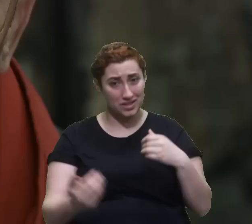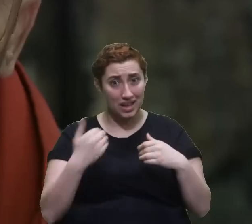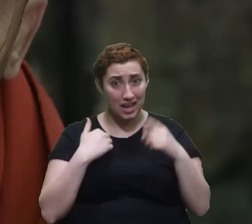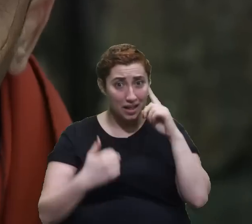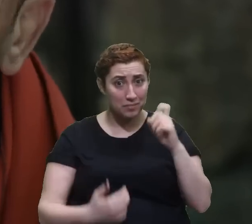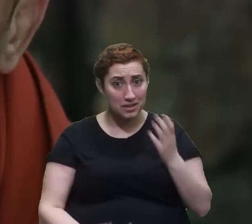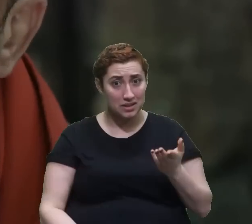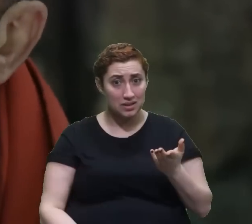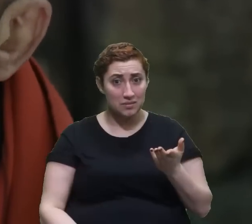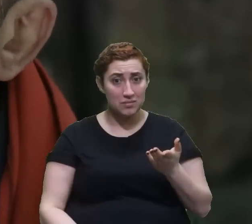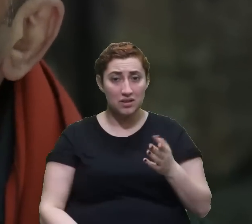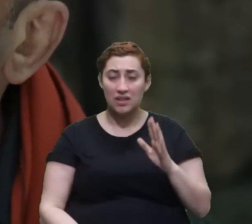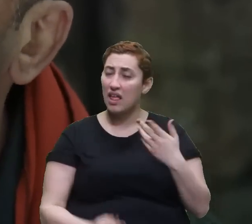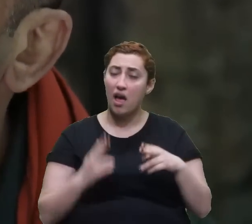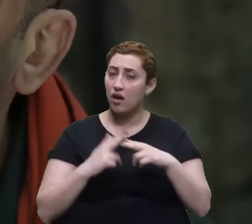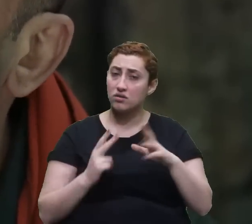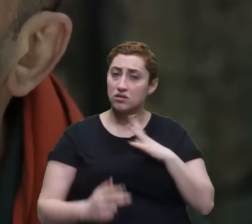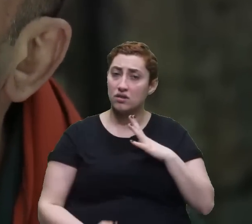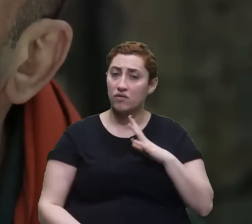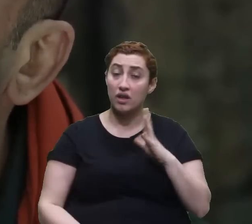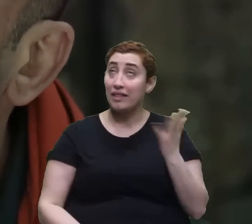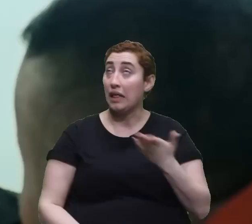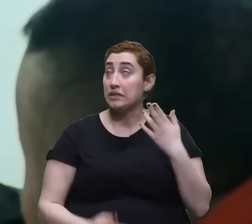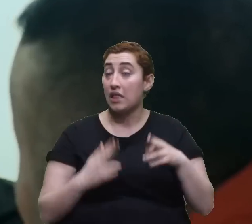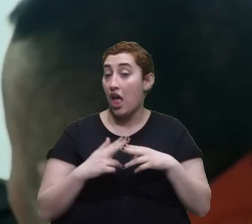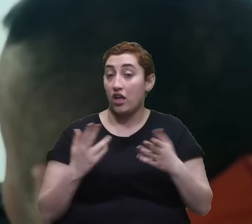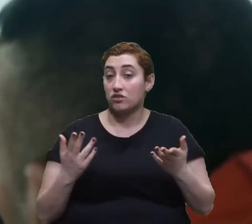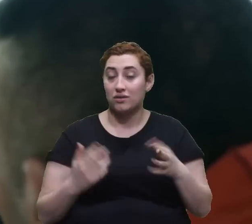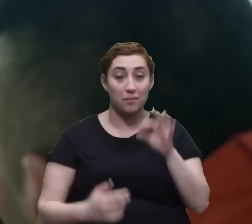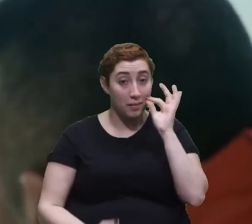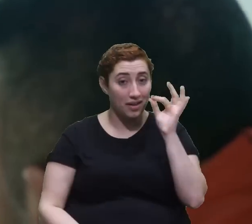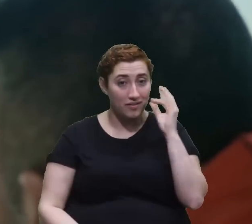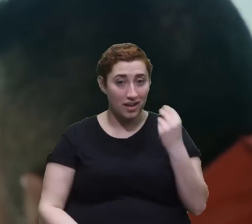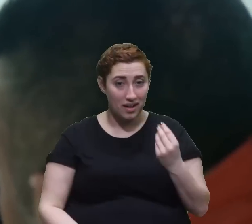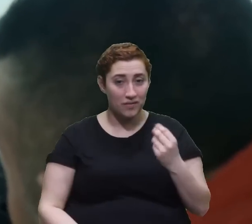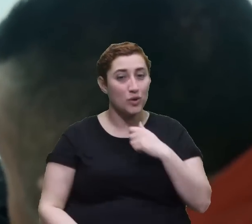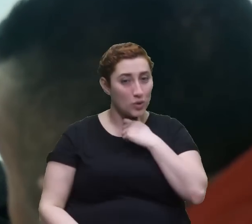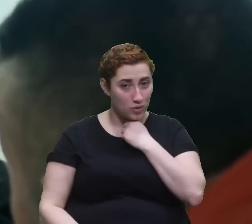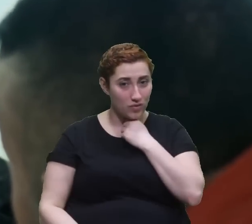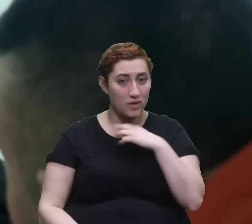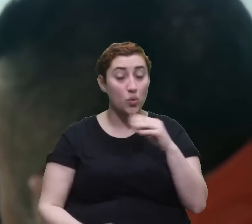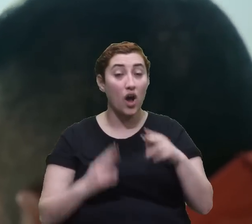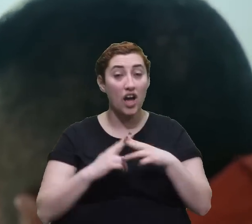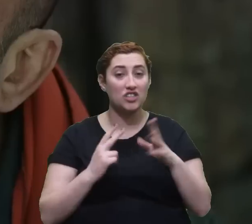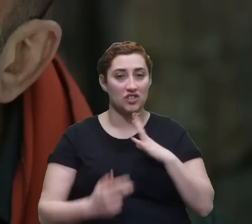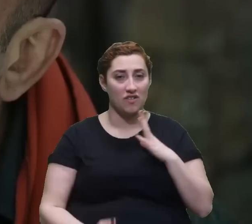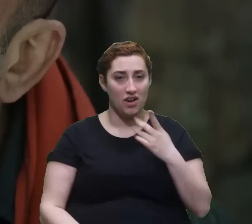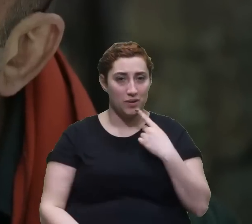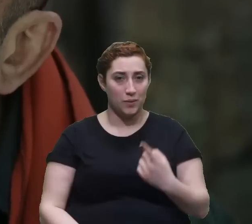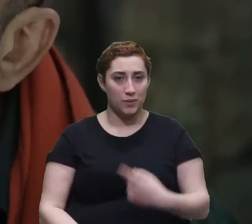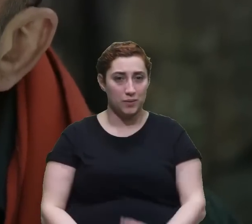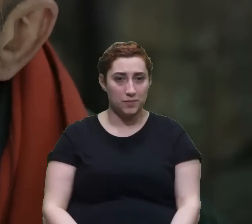acaba? Ne aciliyeti? Ne kadar acil? Beyefendi, lütfen. Durum çok acil.